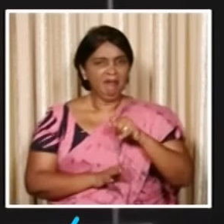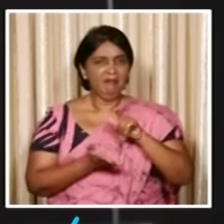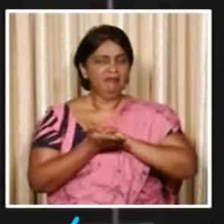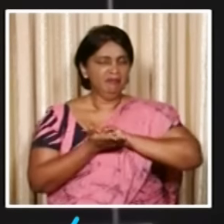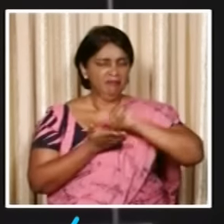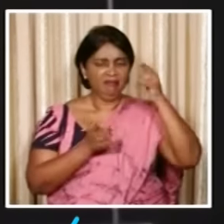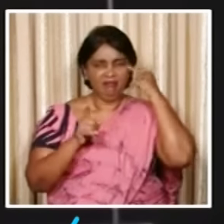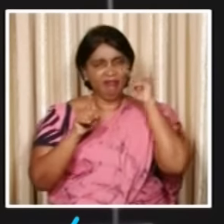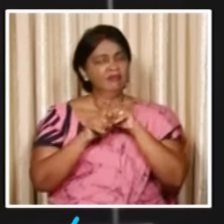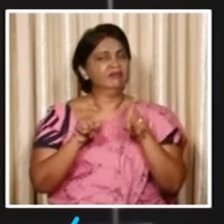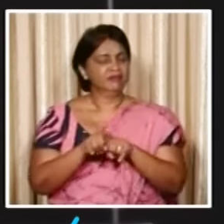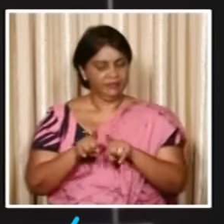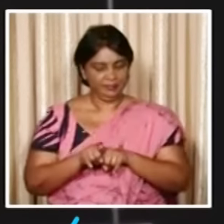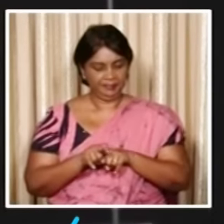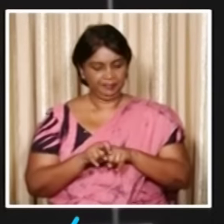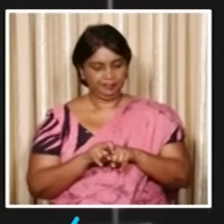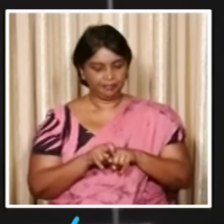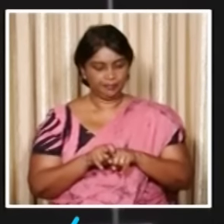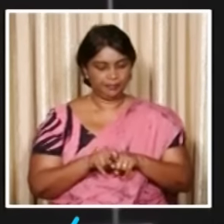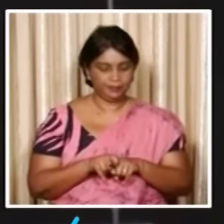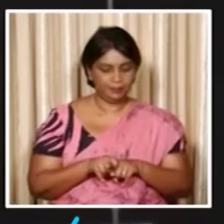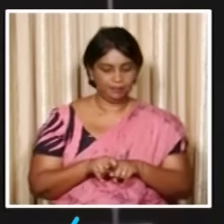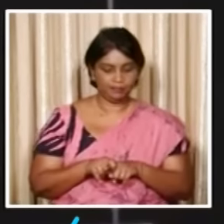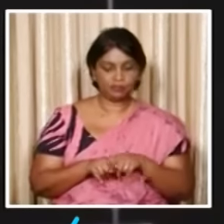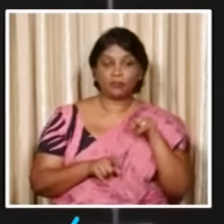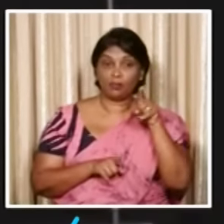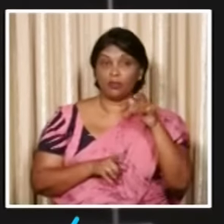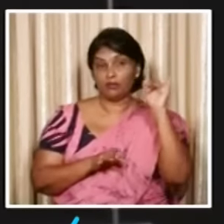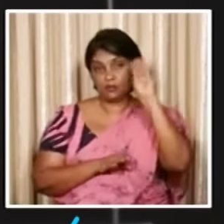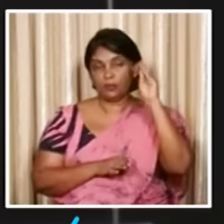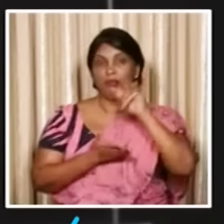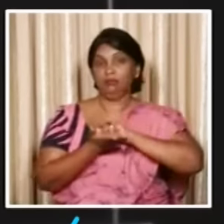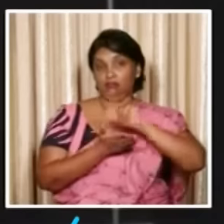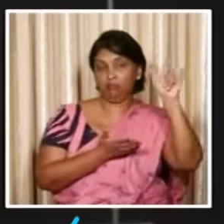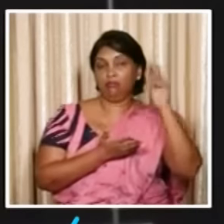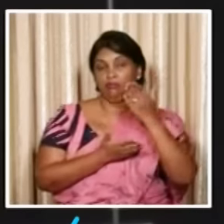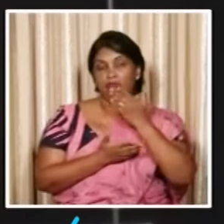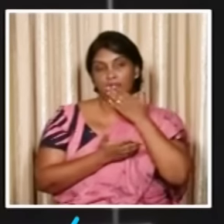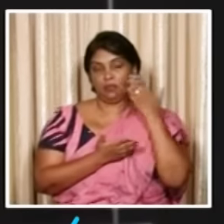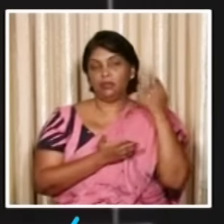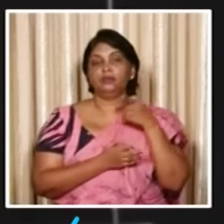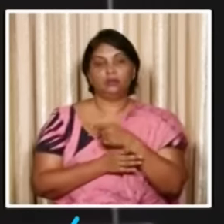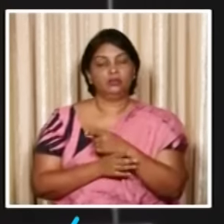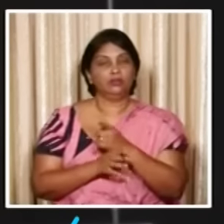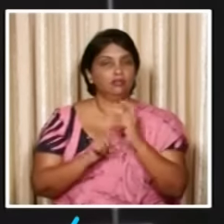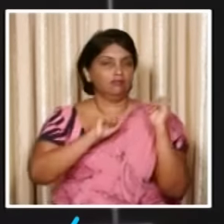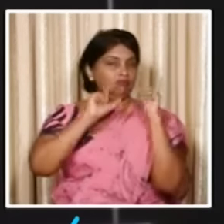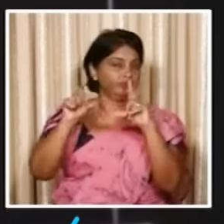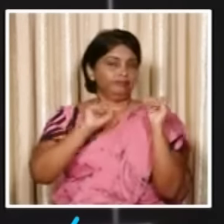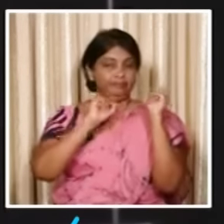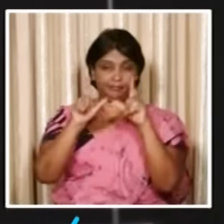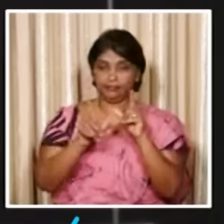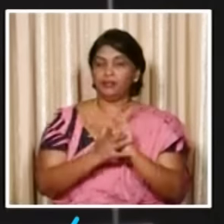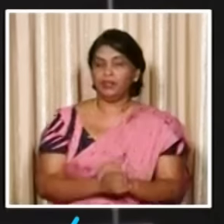பேரினவாதத்தால் நீதியாக வழங்கப்படும் தீர்ப்பை கூட ஜீரணிக்க முடியாமல் இருக்கிறது என்பதைத்தான் இந்த முகநூல் செய்தி மிகவும்